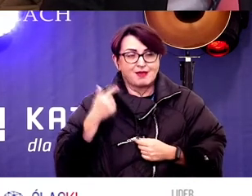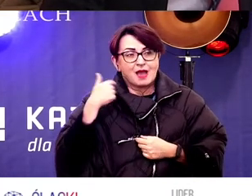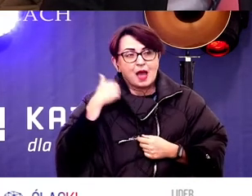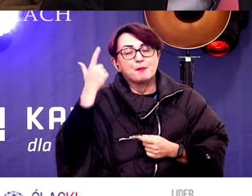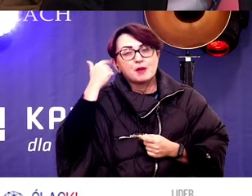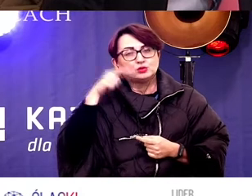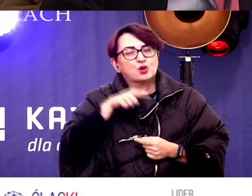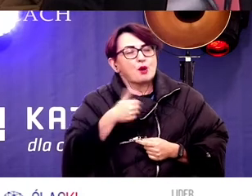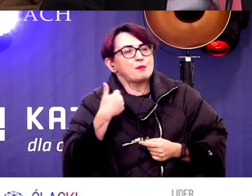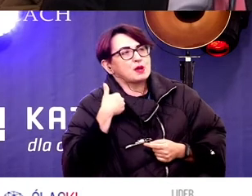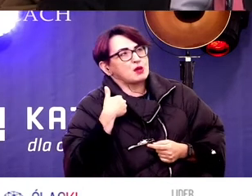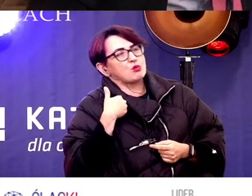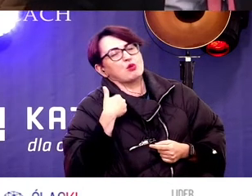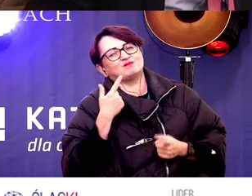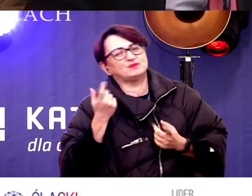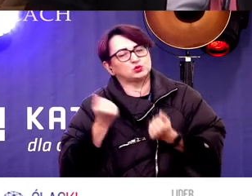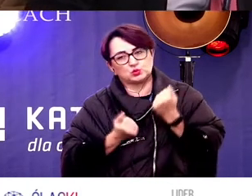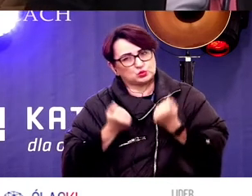bardzo byłoby trudno